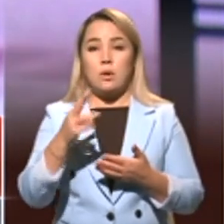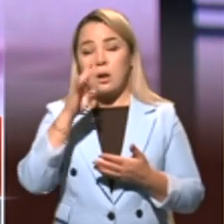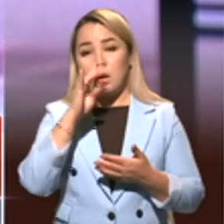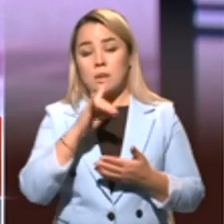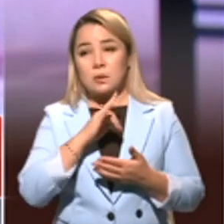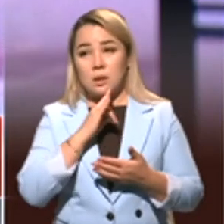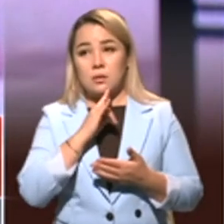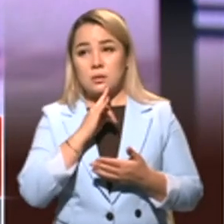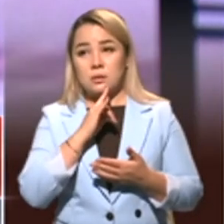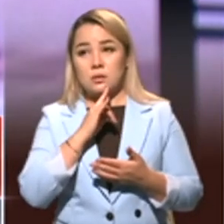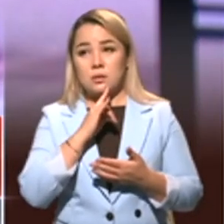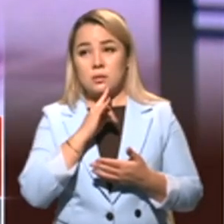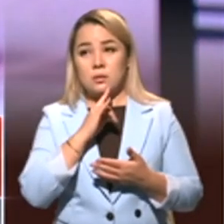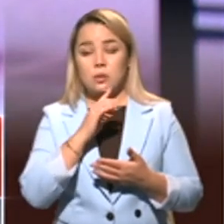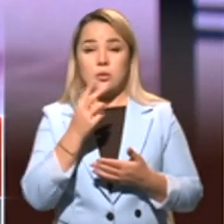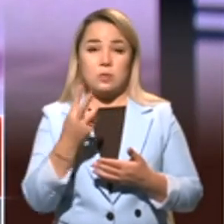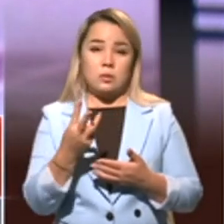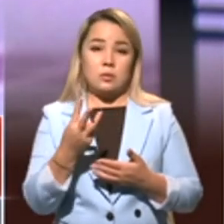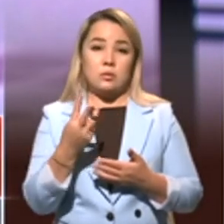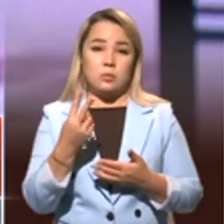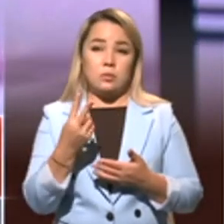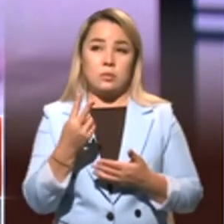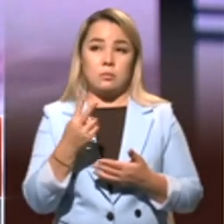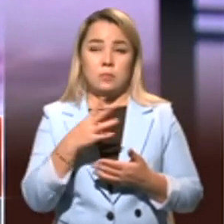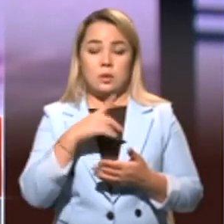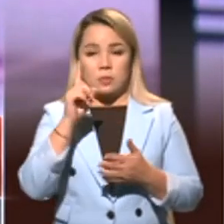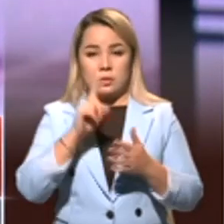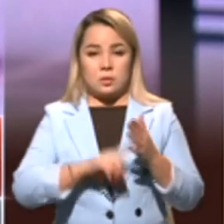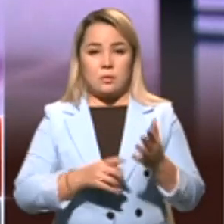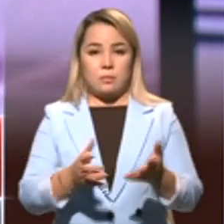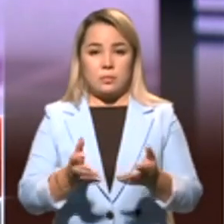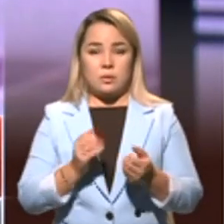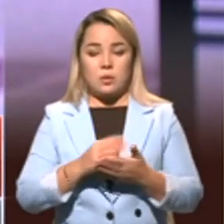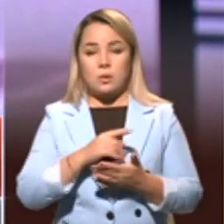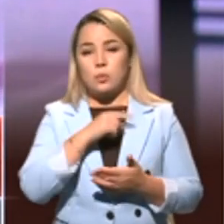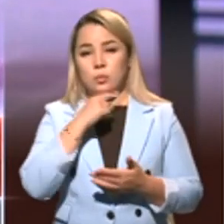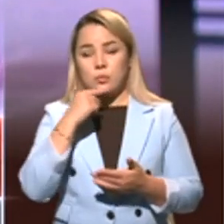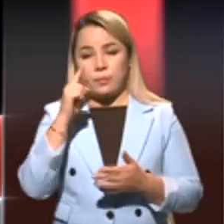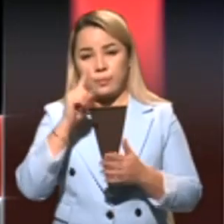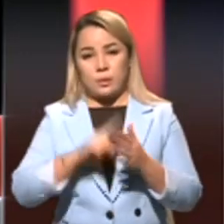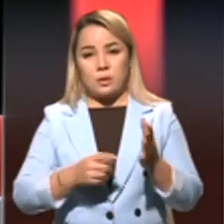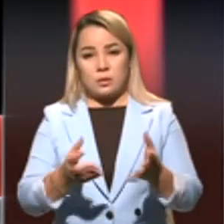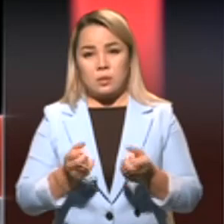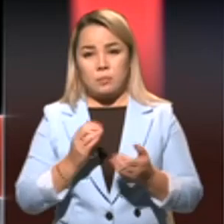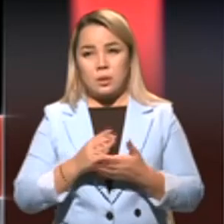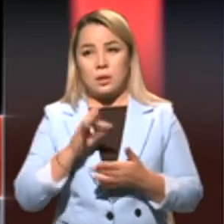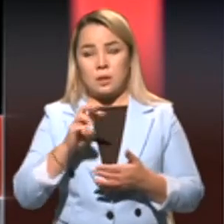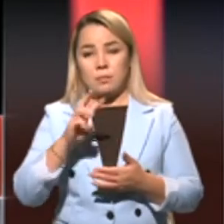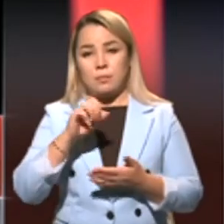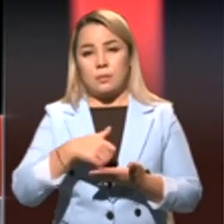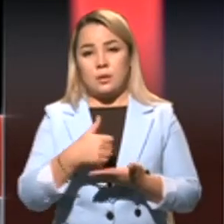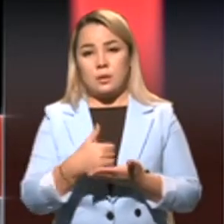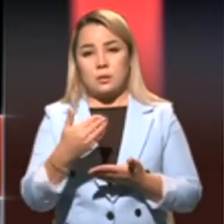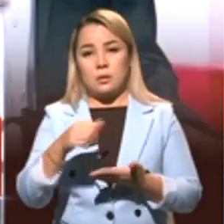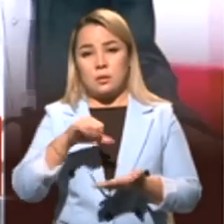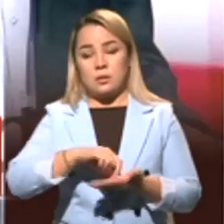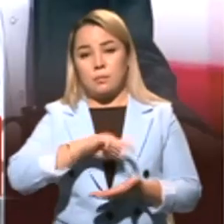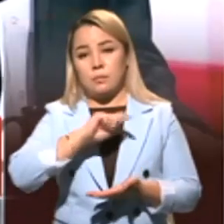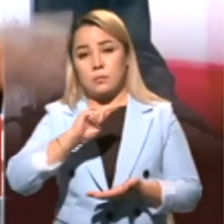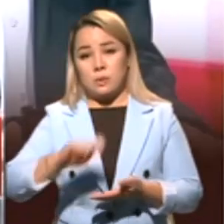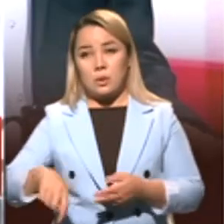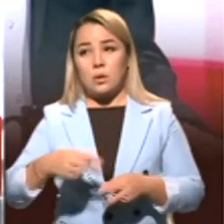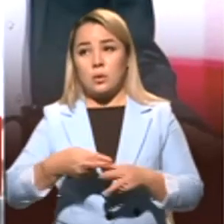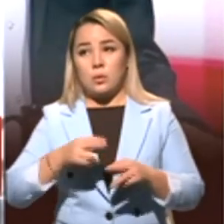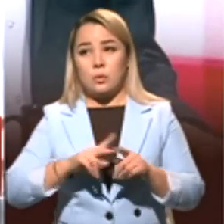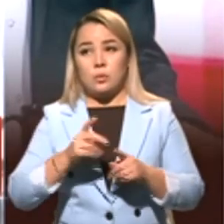қазақ, иә, көп деп айтамыз, бірақ христиан дініне өткен қазақтар болған. Себебі Рим папасының лидерлігіне, ол кісінің